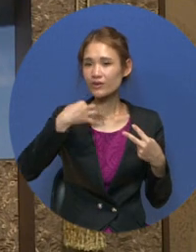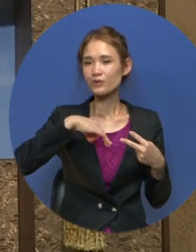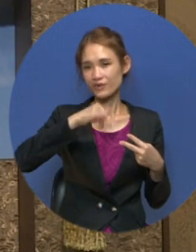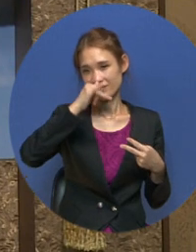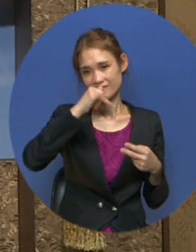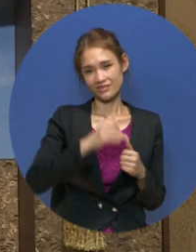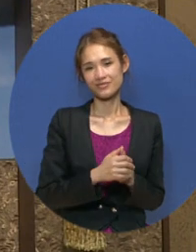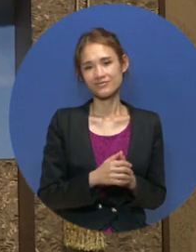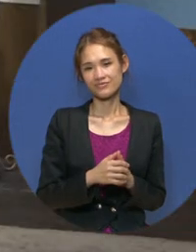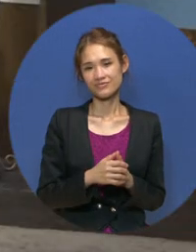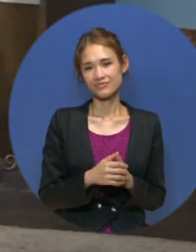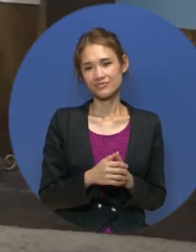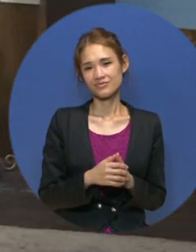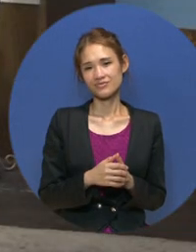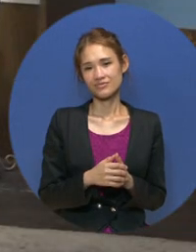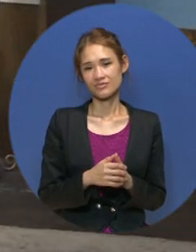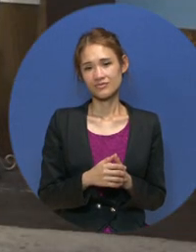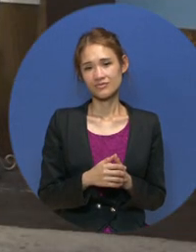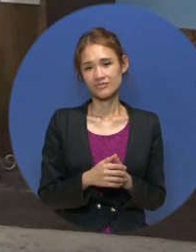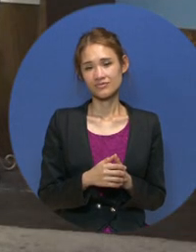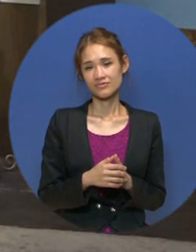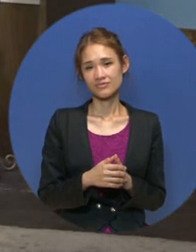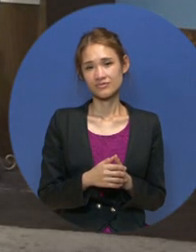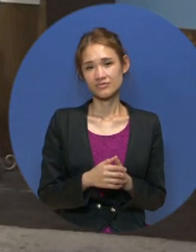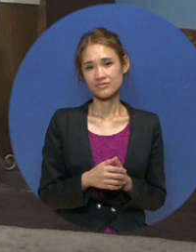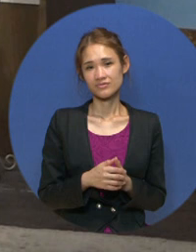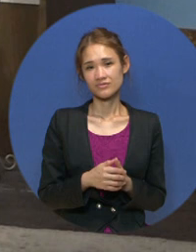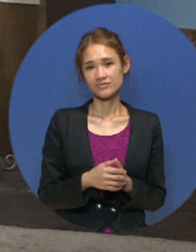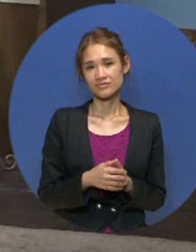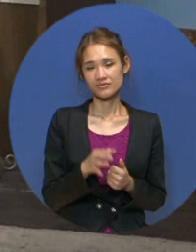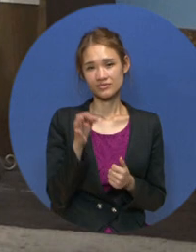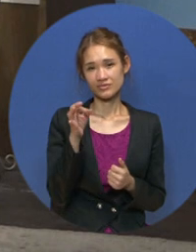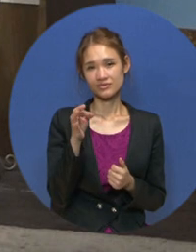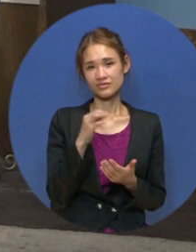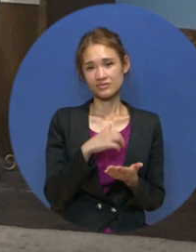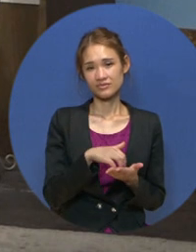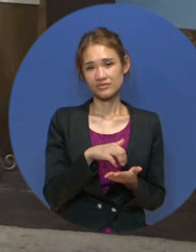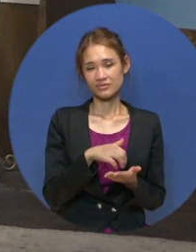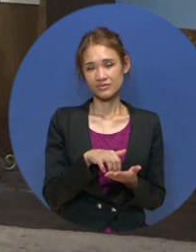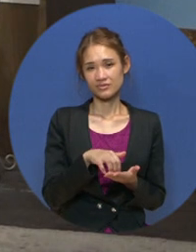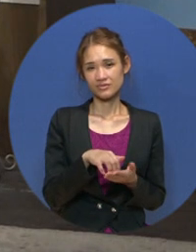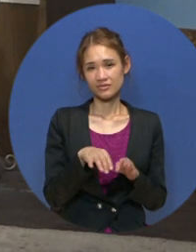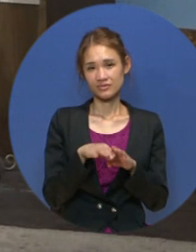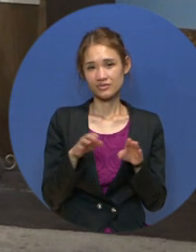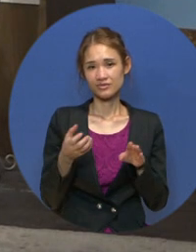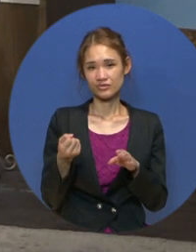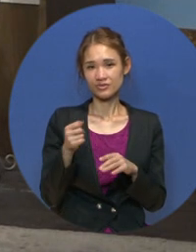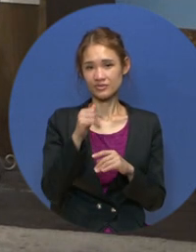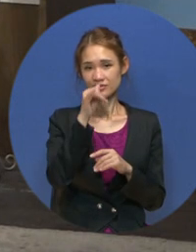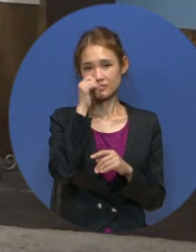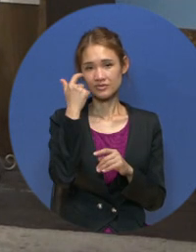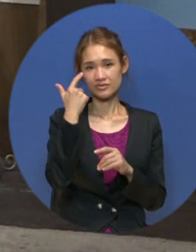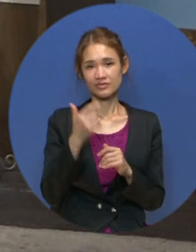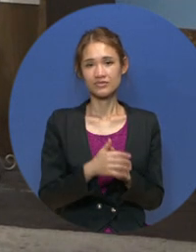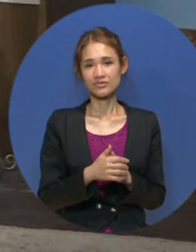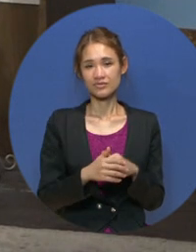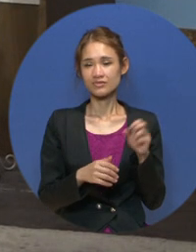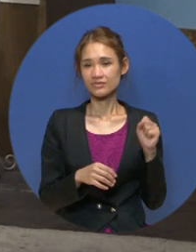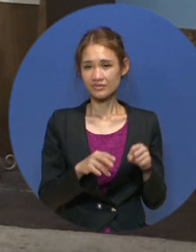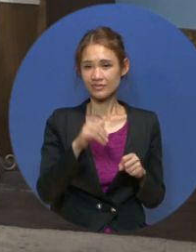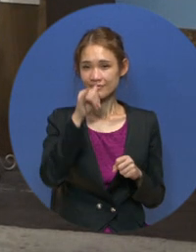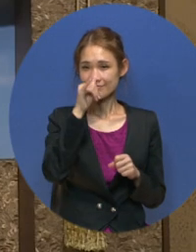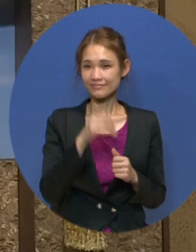있습니다. 근데 그러면은 그 금액은 산정하는 기준이 있으신가요?